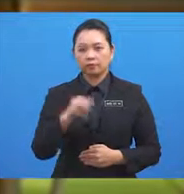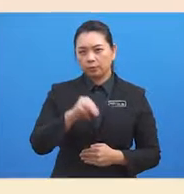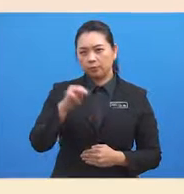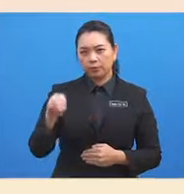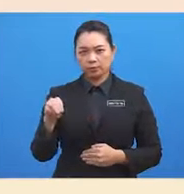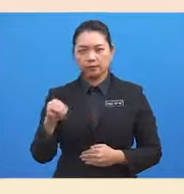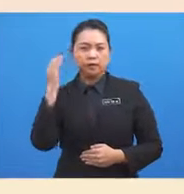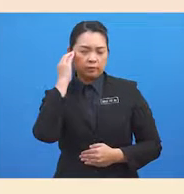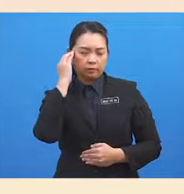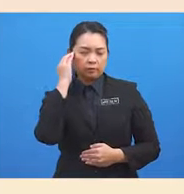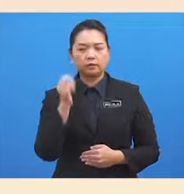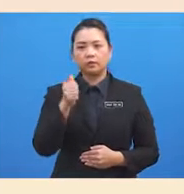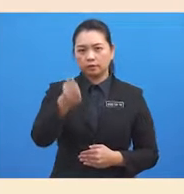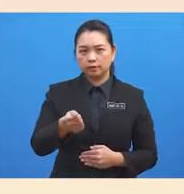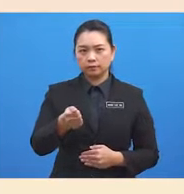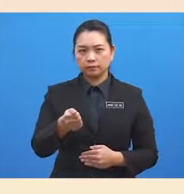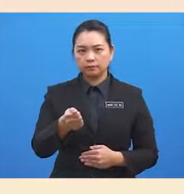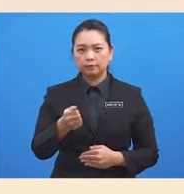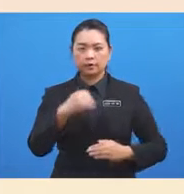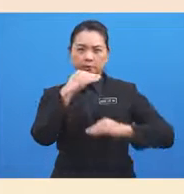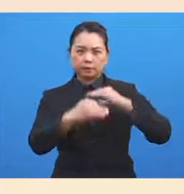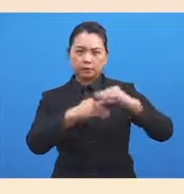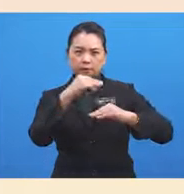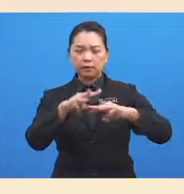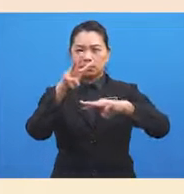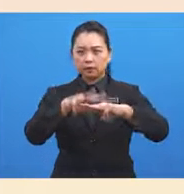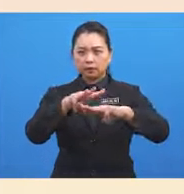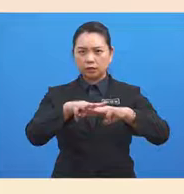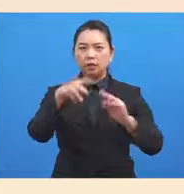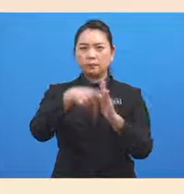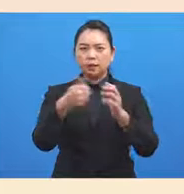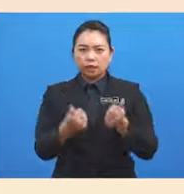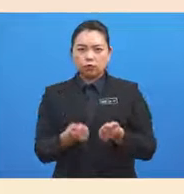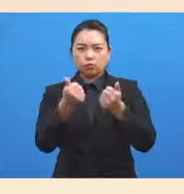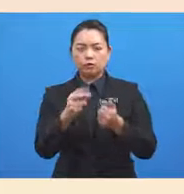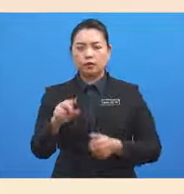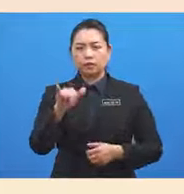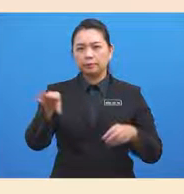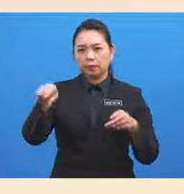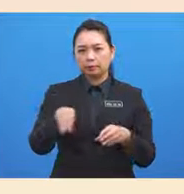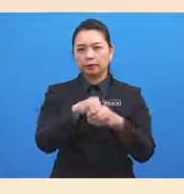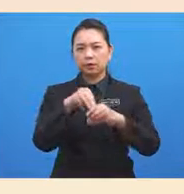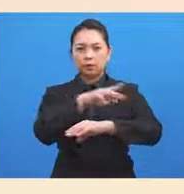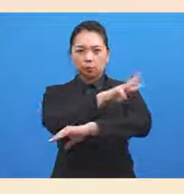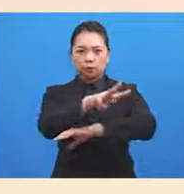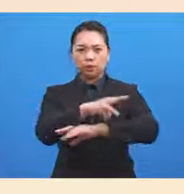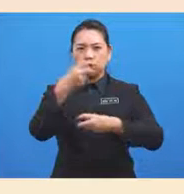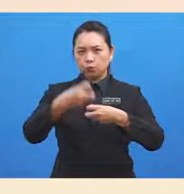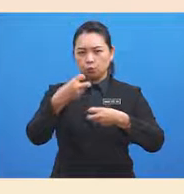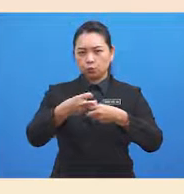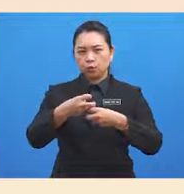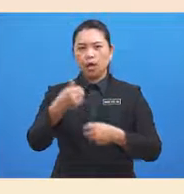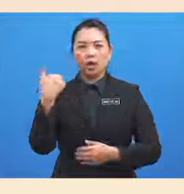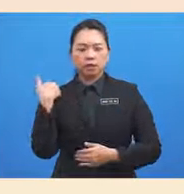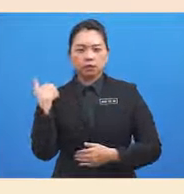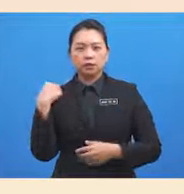Murid-murid, tahukah anda pembinaan jaringan pengangkutan yang melibatkan kawasan yang sukar